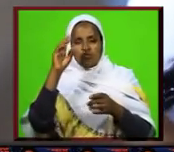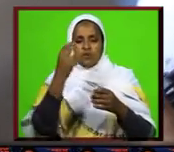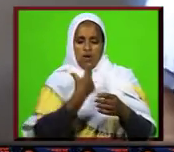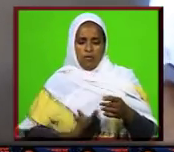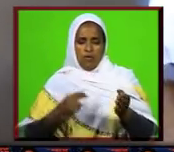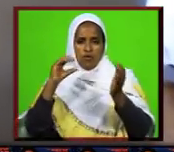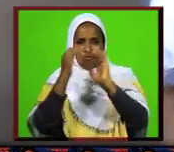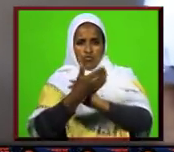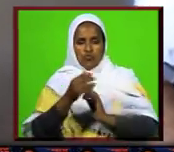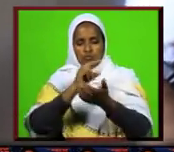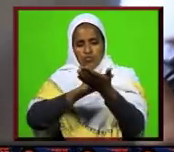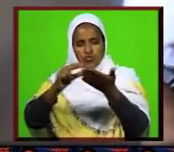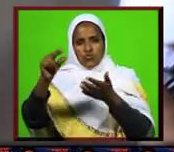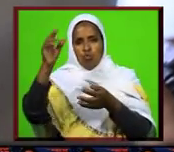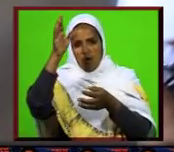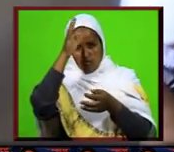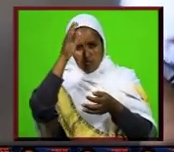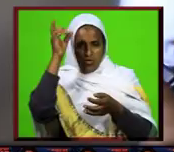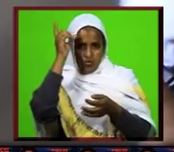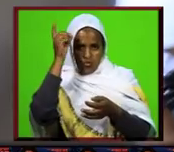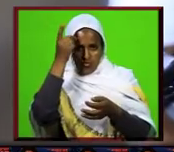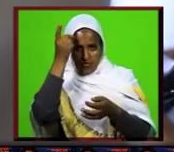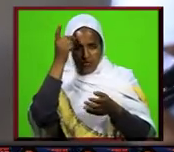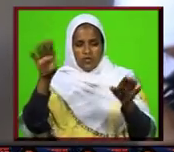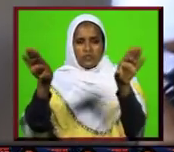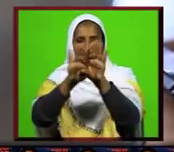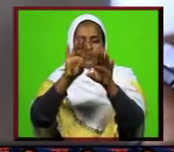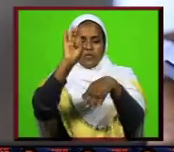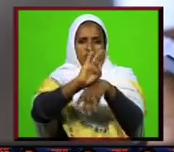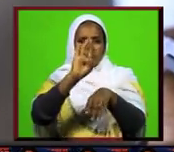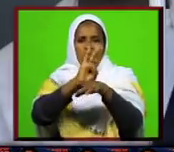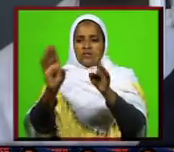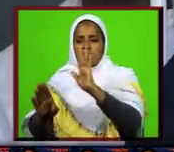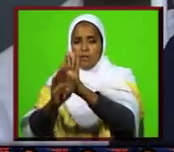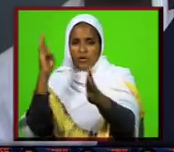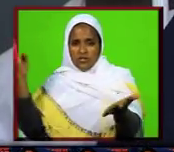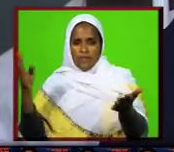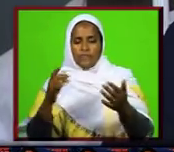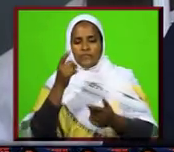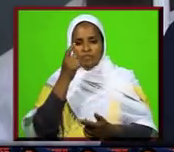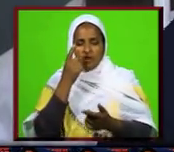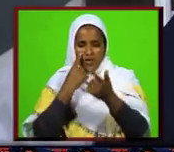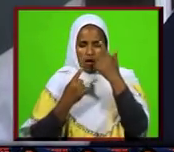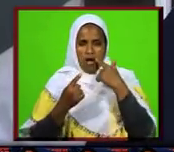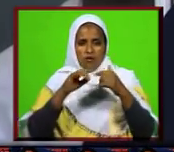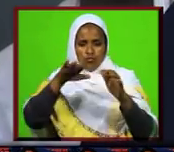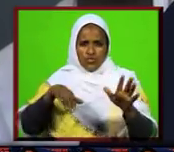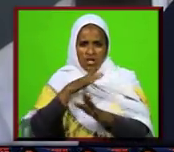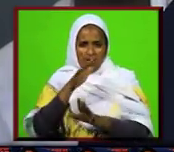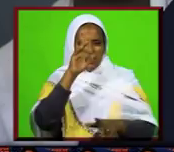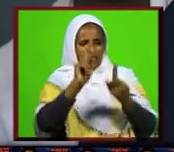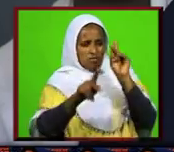የሆኑት ብፁዕ አቡነ ዮሴፍ የተዘጉ አብያተ ክርስቲያናትን ለማስከፈት ያነቡ ሳይቀር